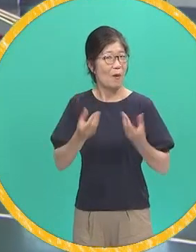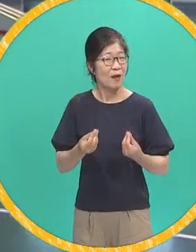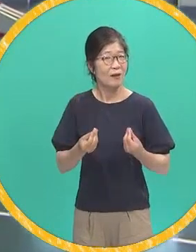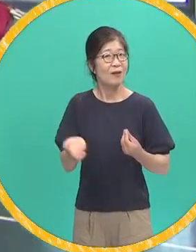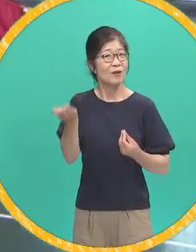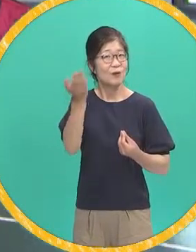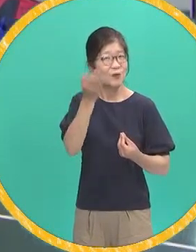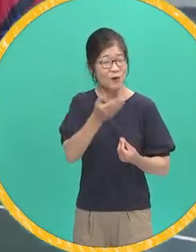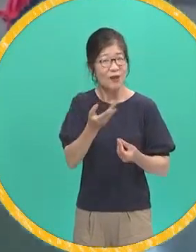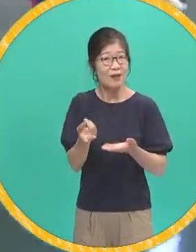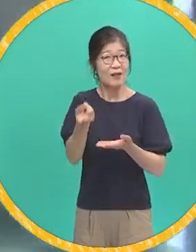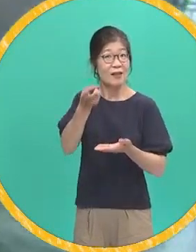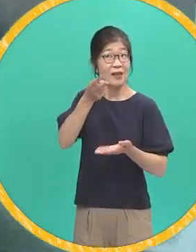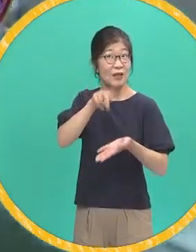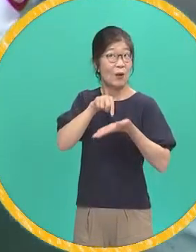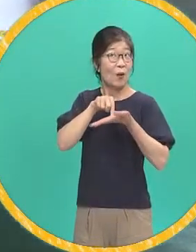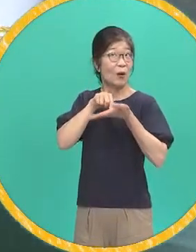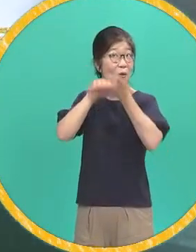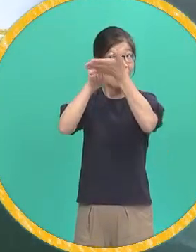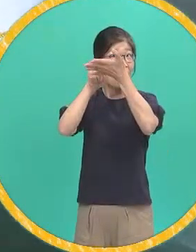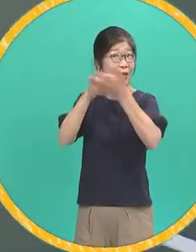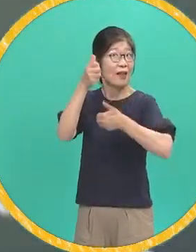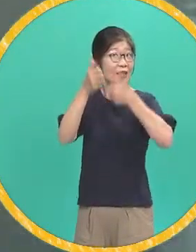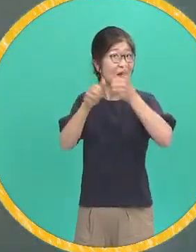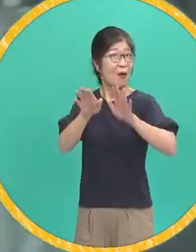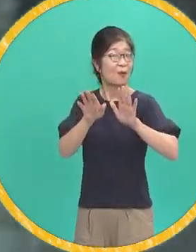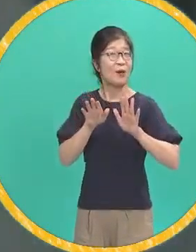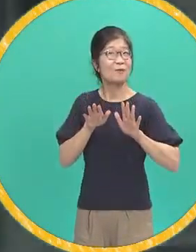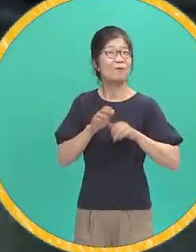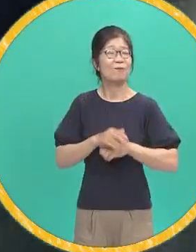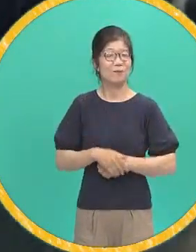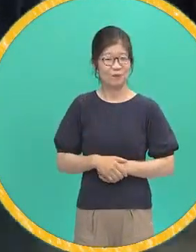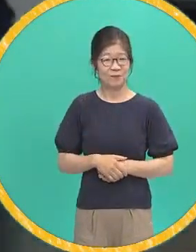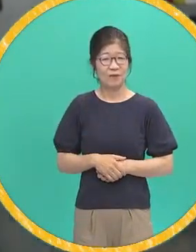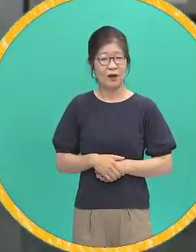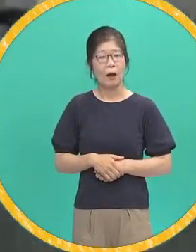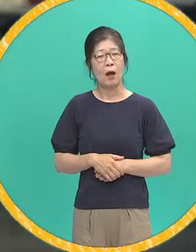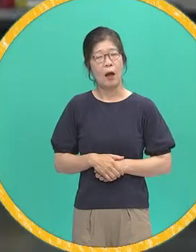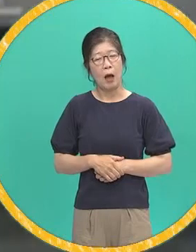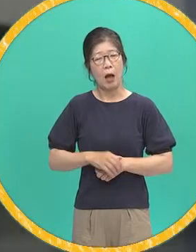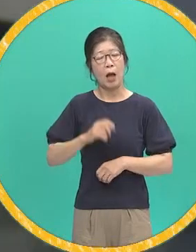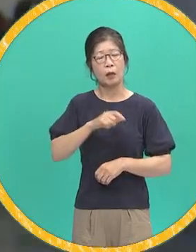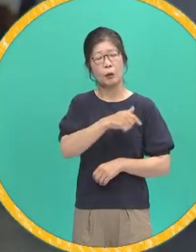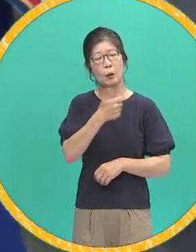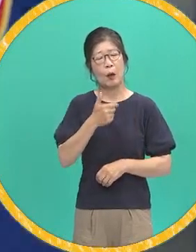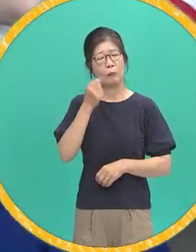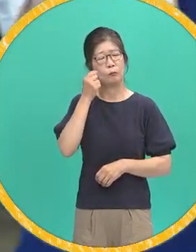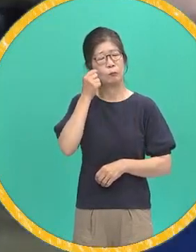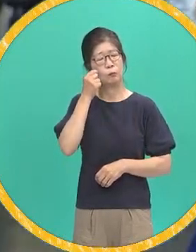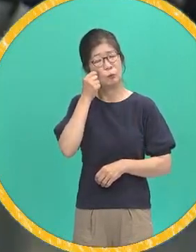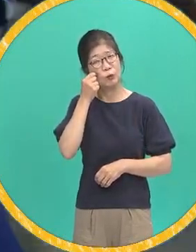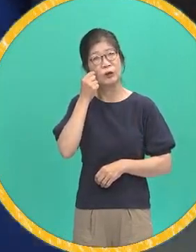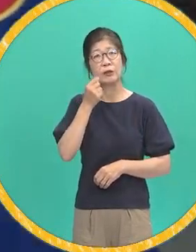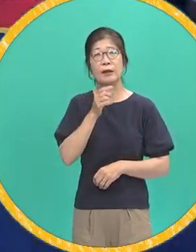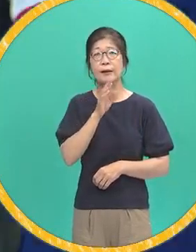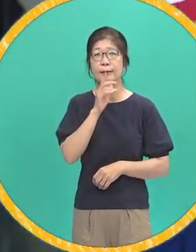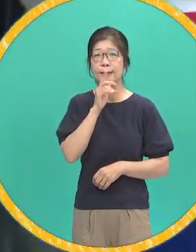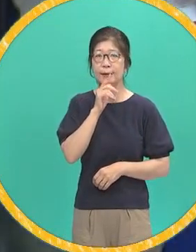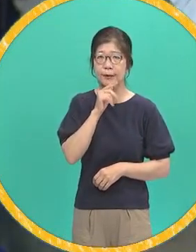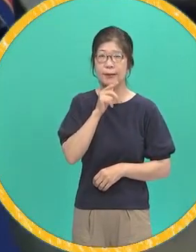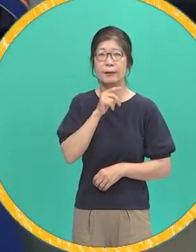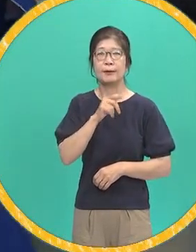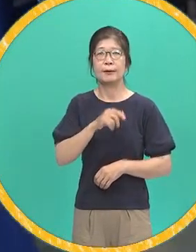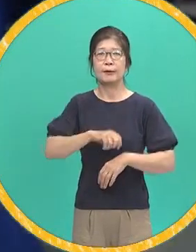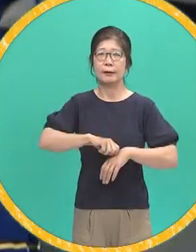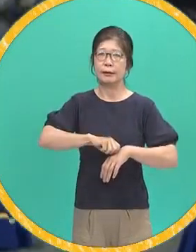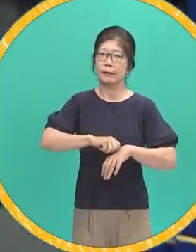ますそれで入れますいくつも困難がありました私がこれを着たいからといってそうたやすく